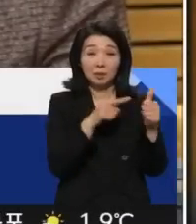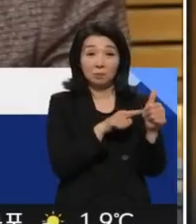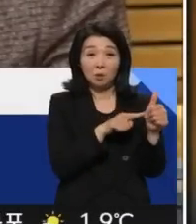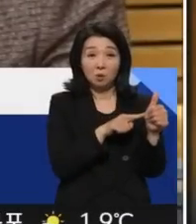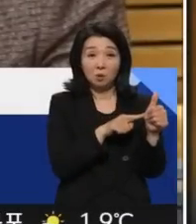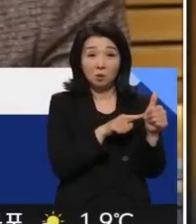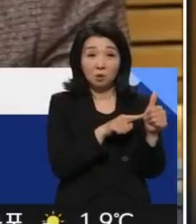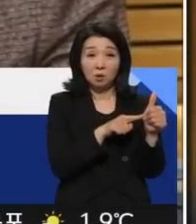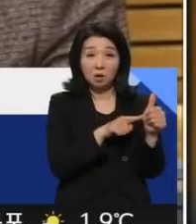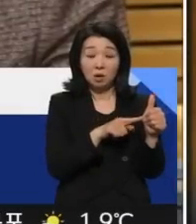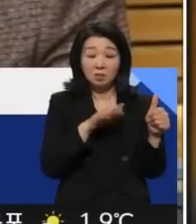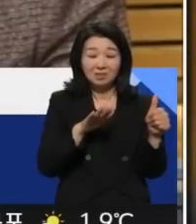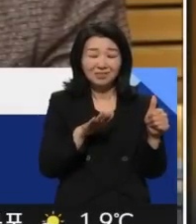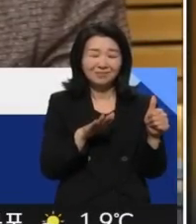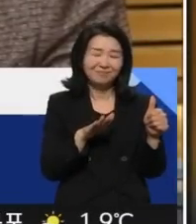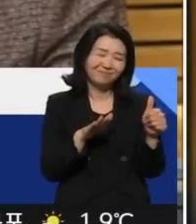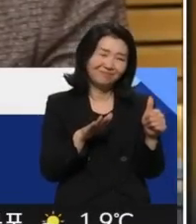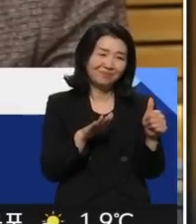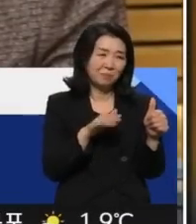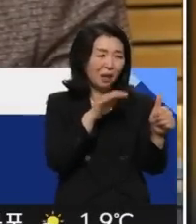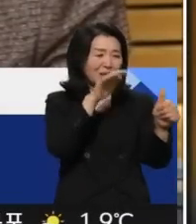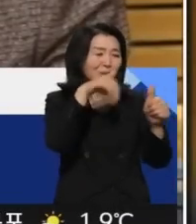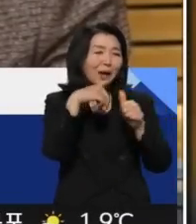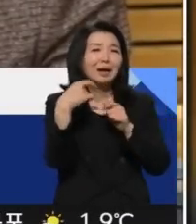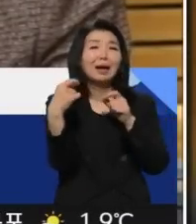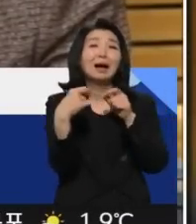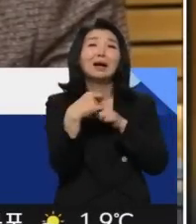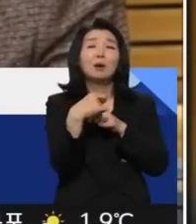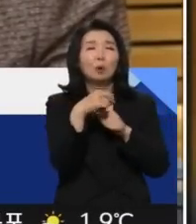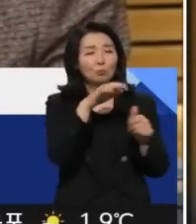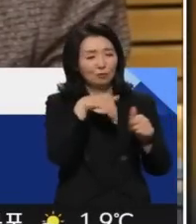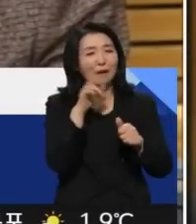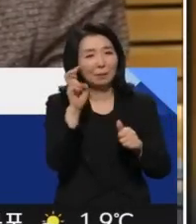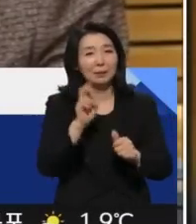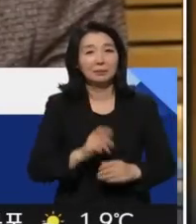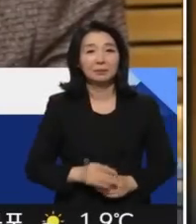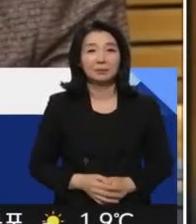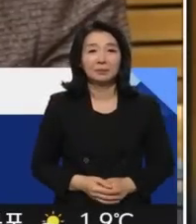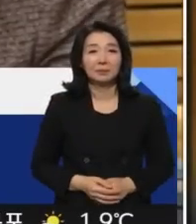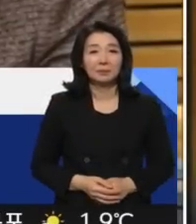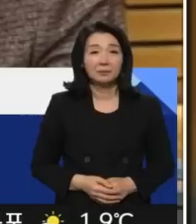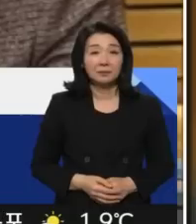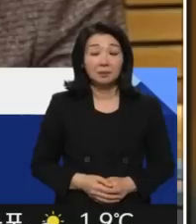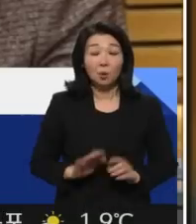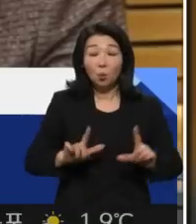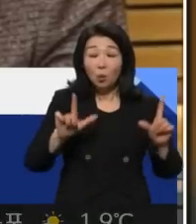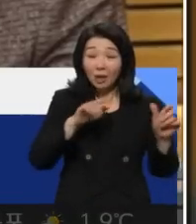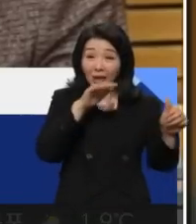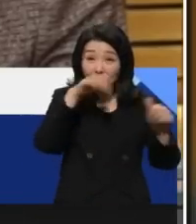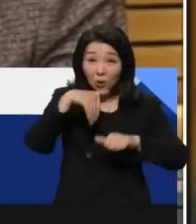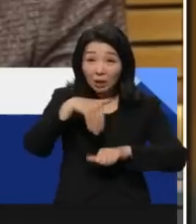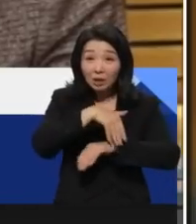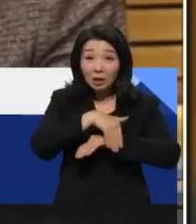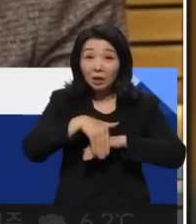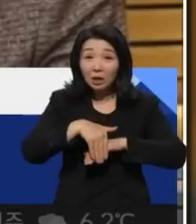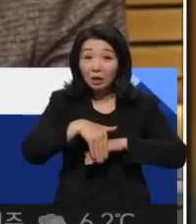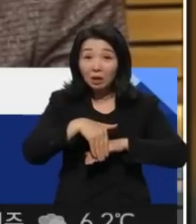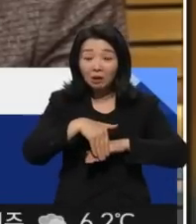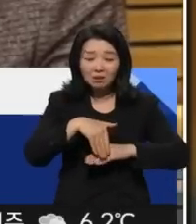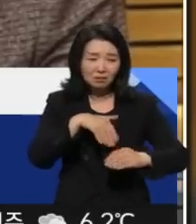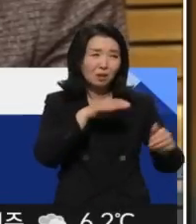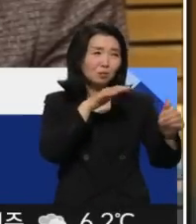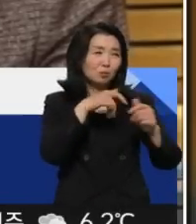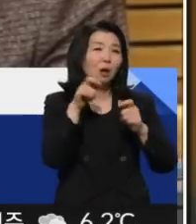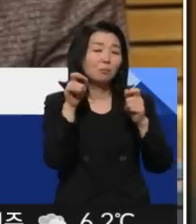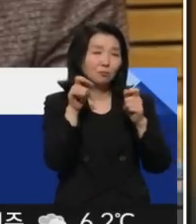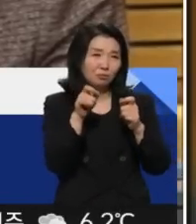지금 얼마 안 남았잖아요. 소환하고, 예, 일정이. 예, 예. 아, 연내 소환할 거라고 일단 보시고요. 지금 다 됐어요. 뭐